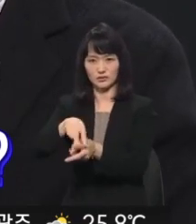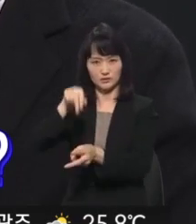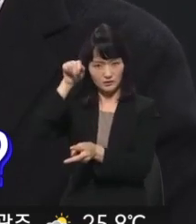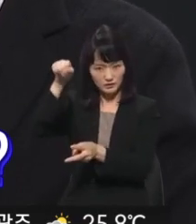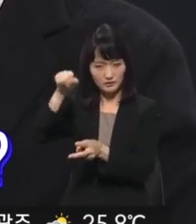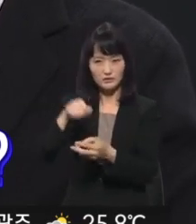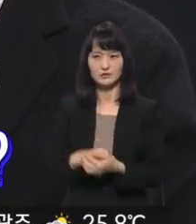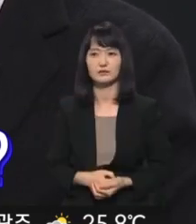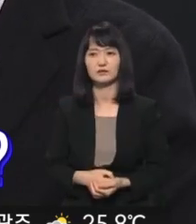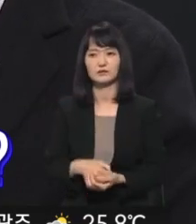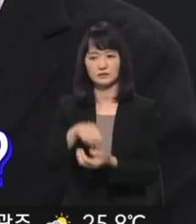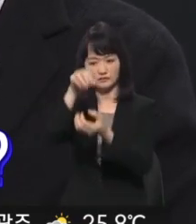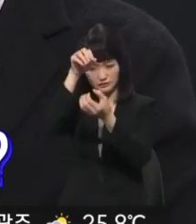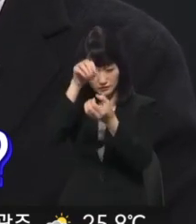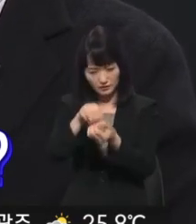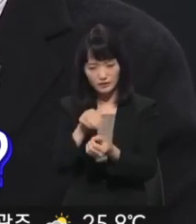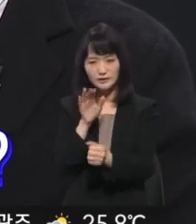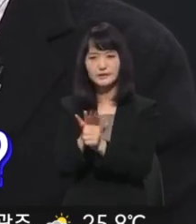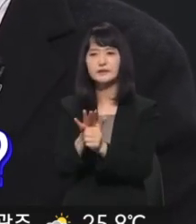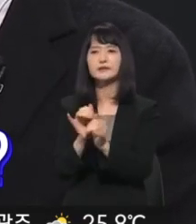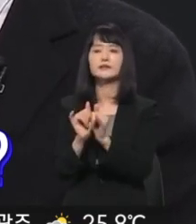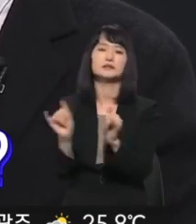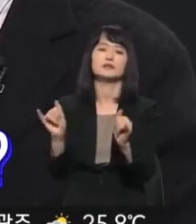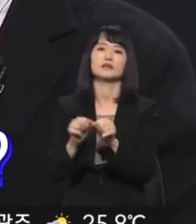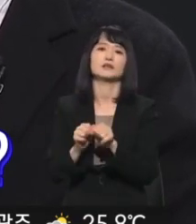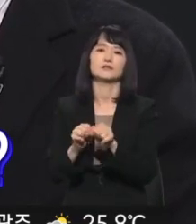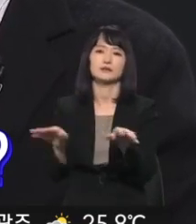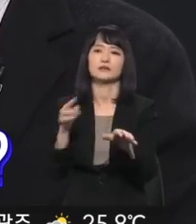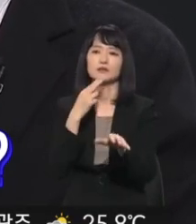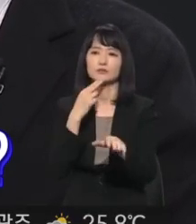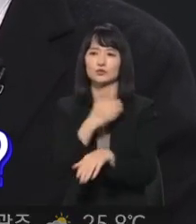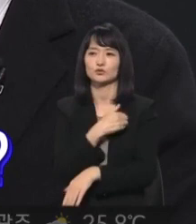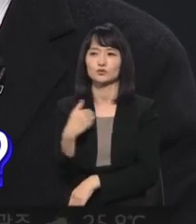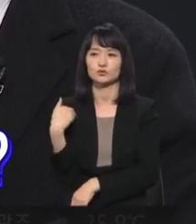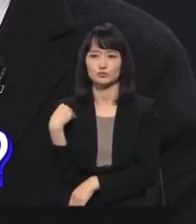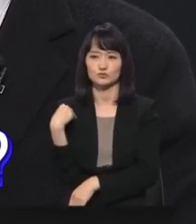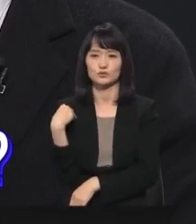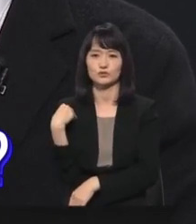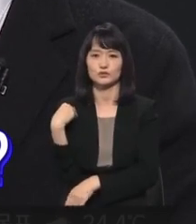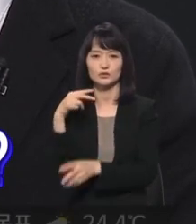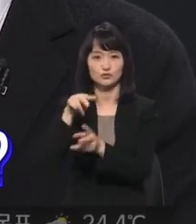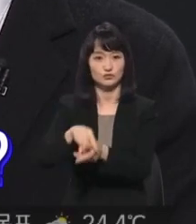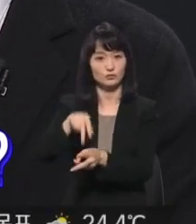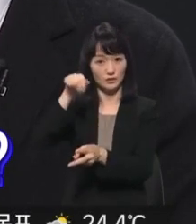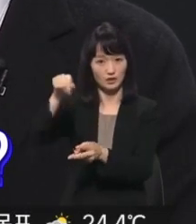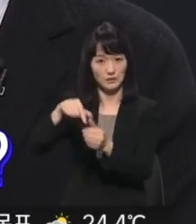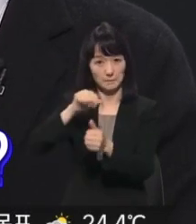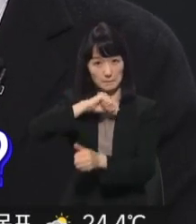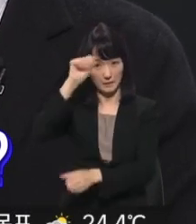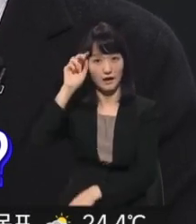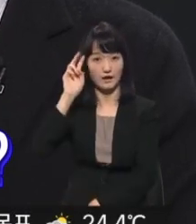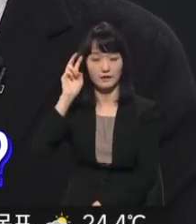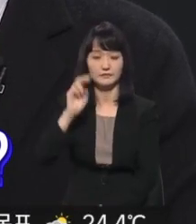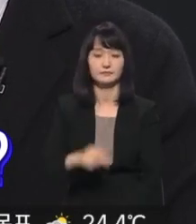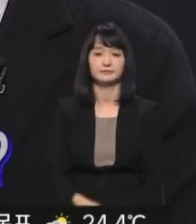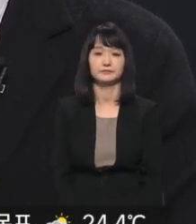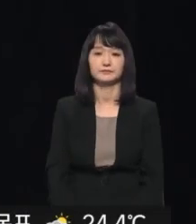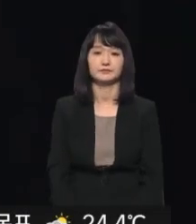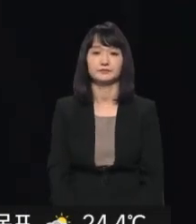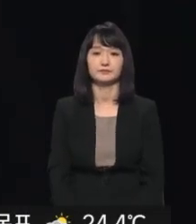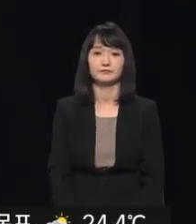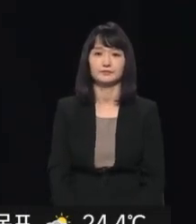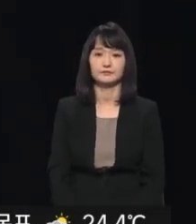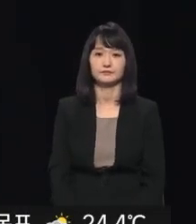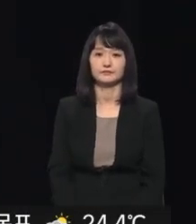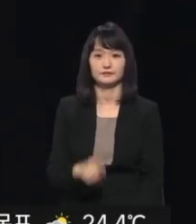지지층 이 분산되지 많으면 충분히 해볼만 하다 이런 계산까지 도 하지 않으셨을까 생각합니다 알겠어요 그럼 이제 이준석 전